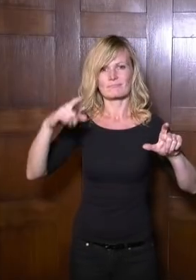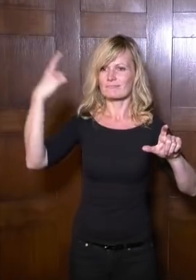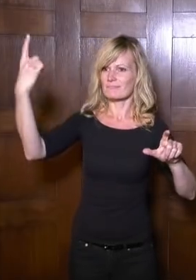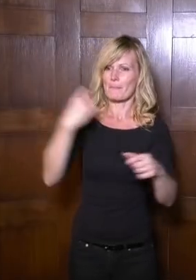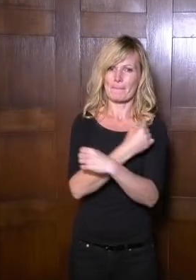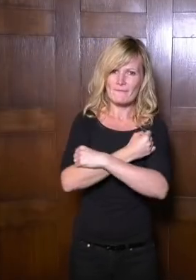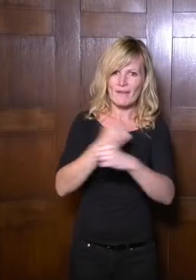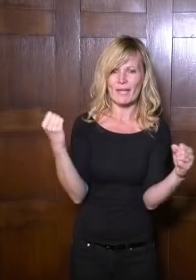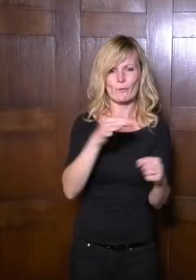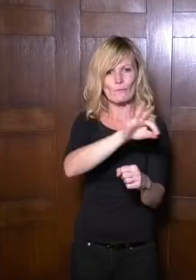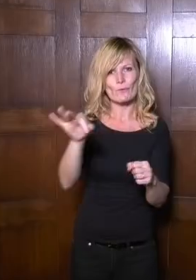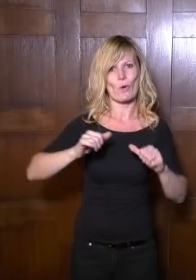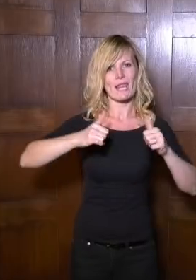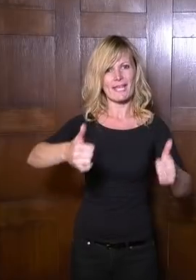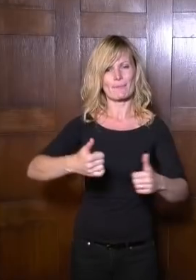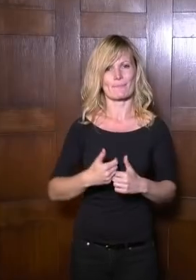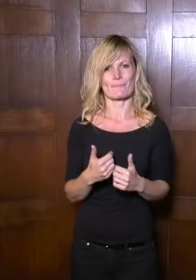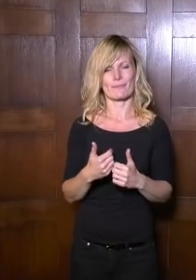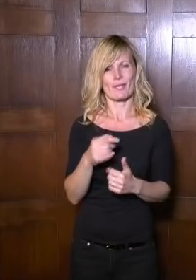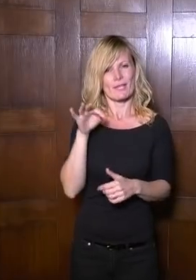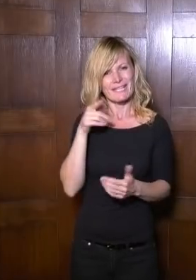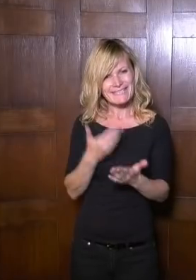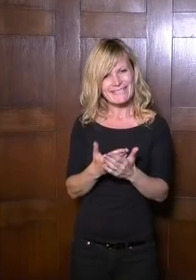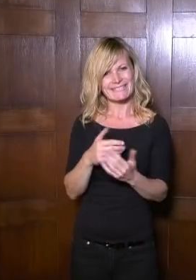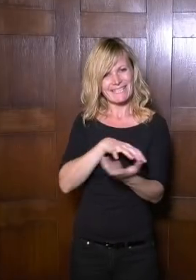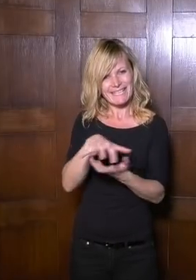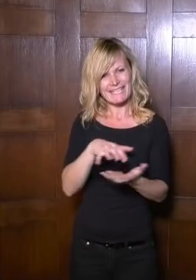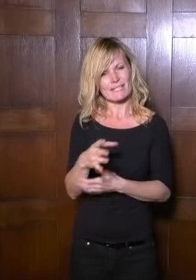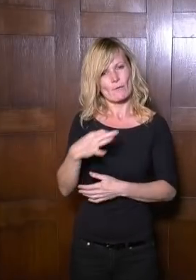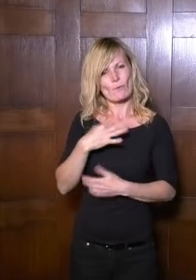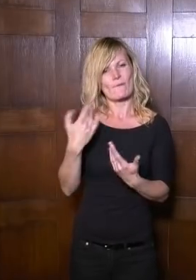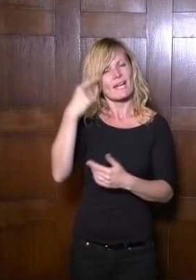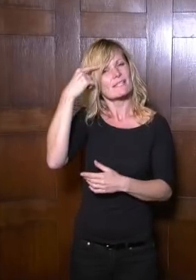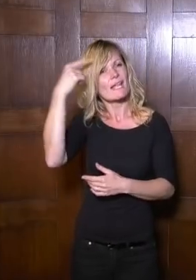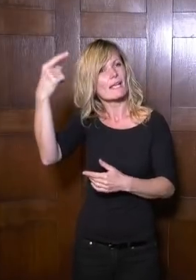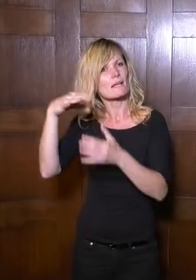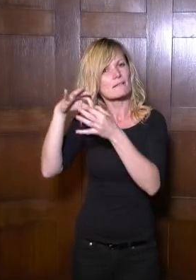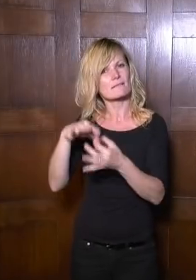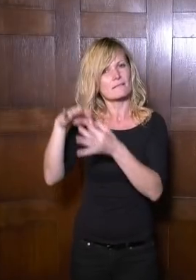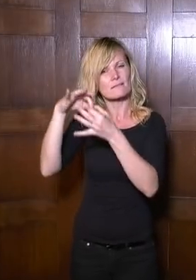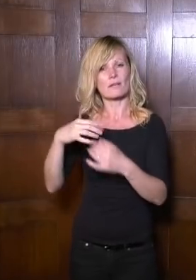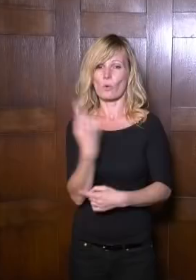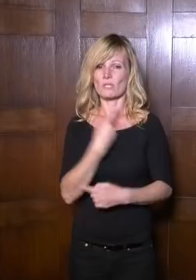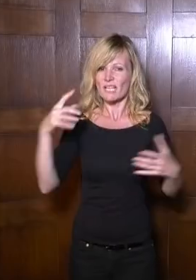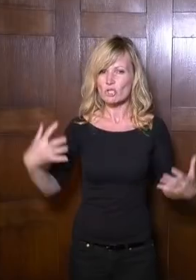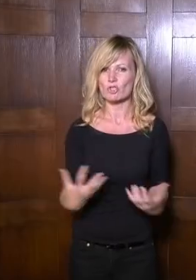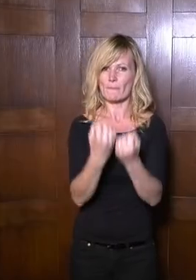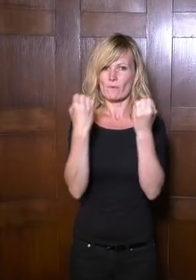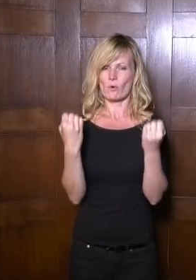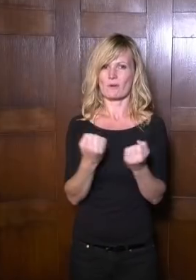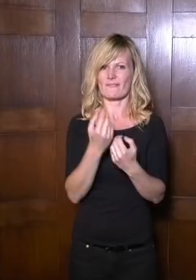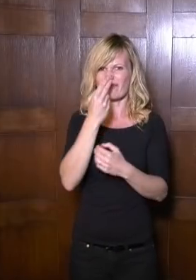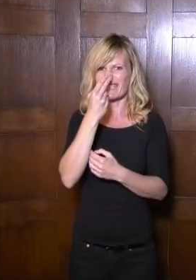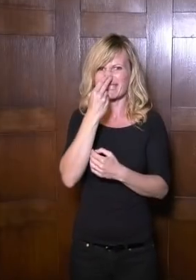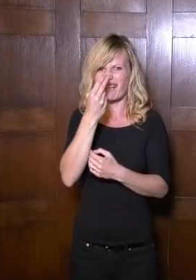Krise eigentlich für uns zu denken? Wie abgründig ist unsere Schöpfung angelegt?